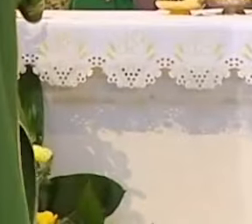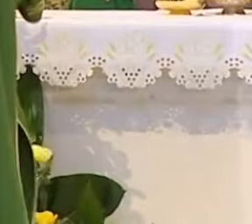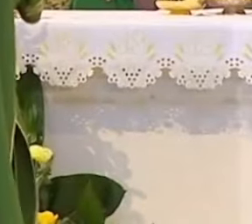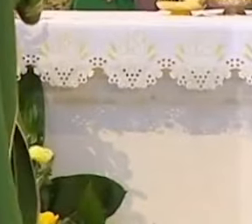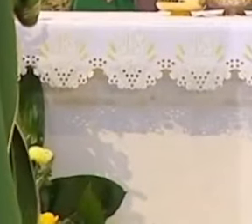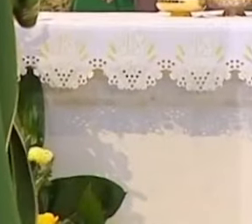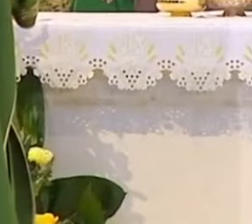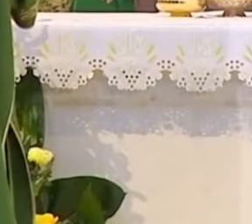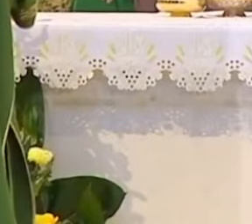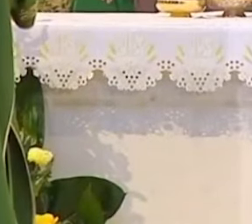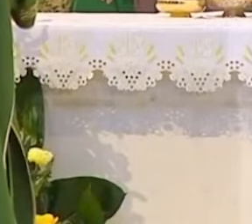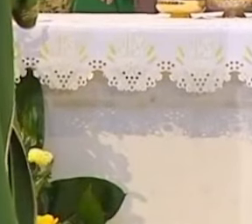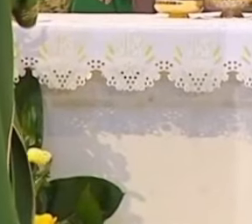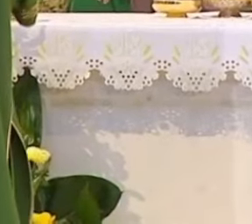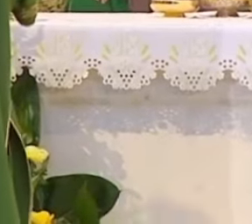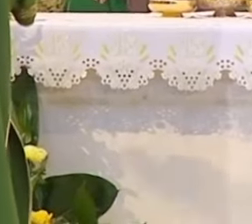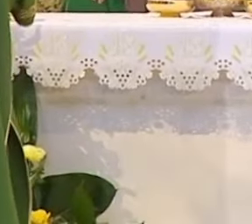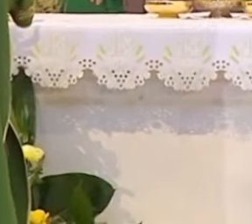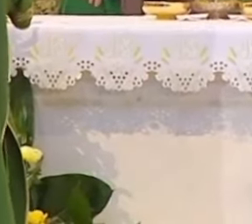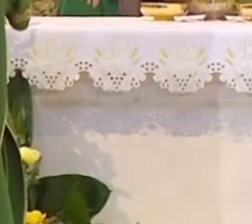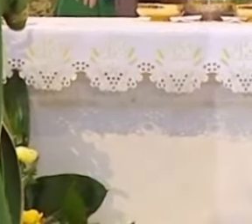jest mieszka